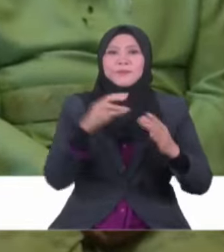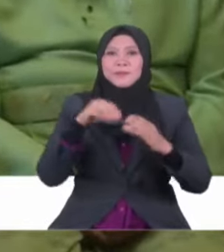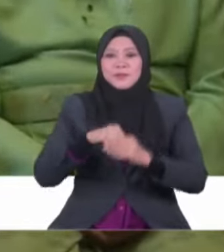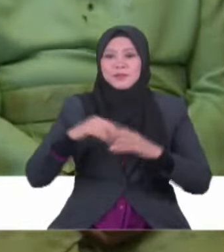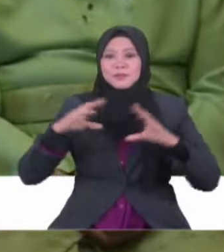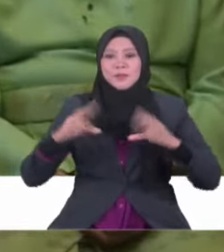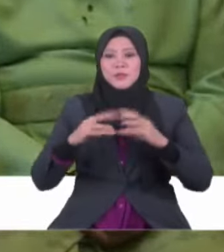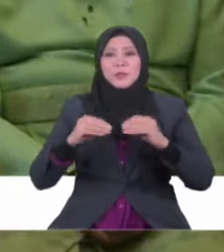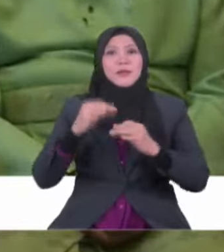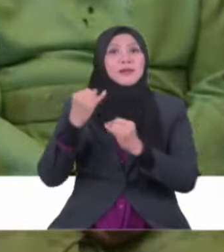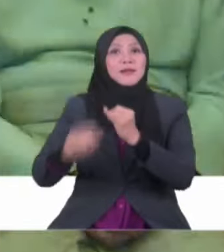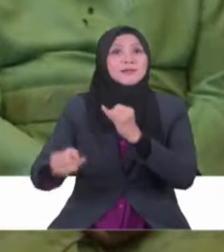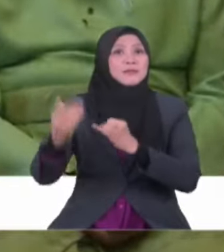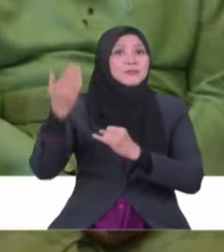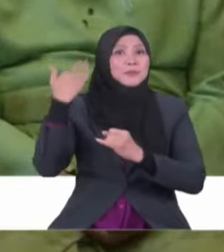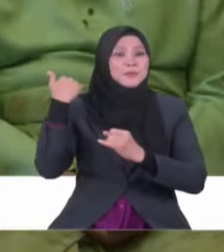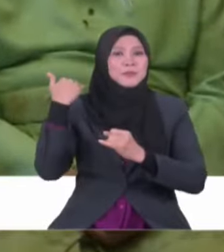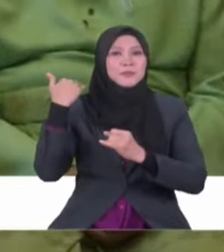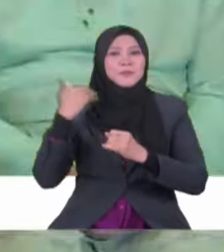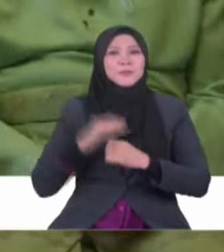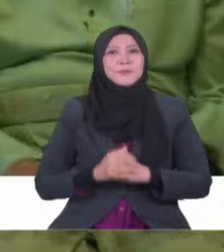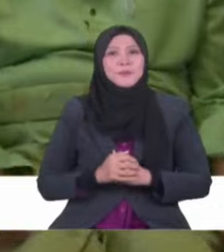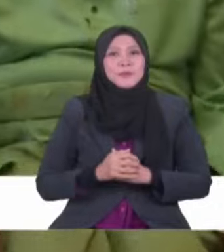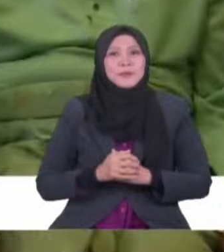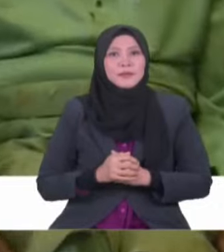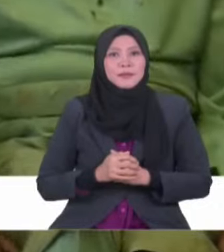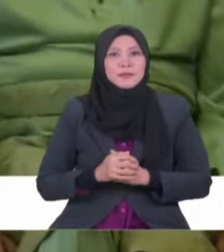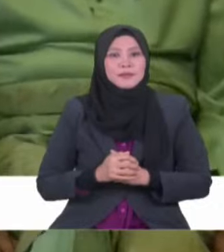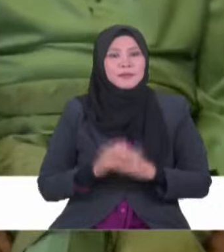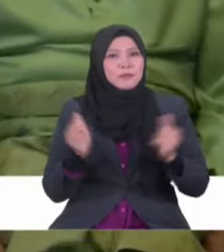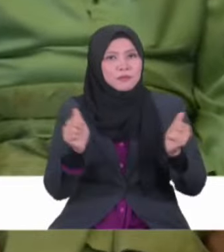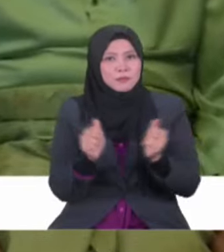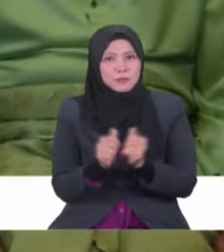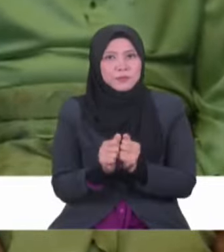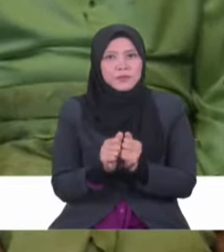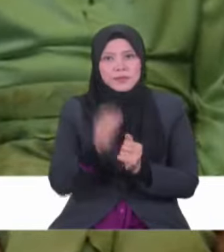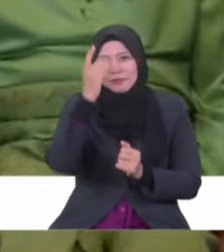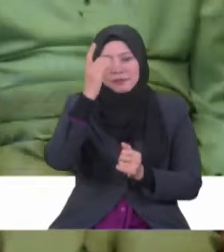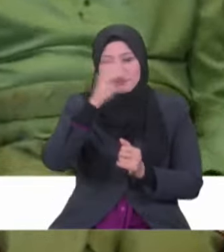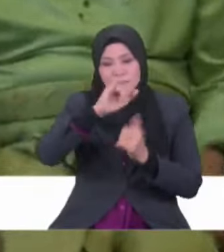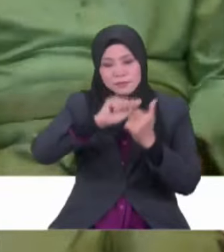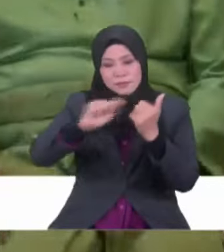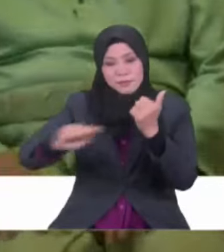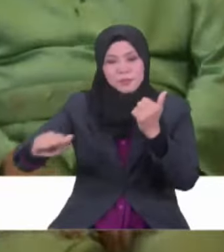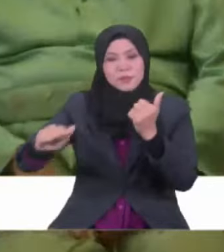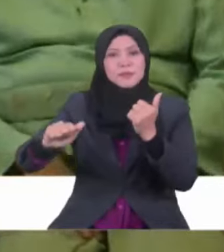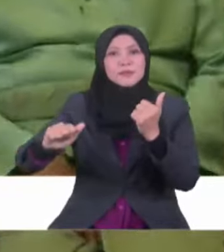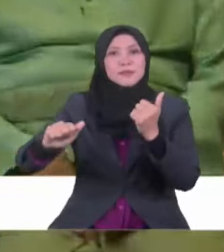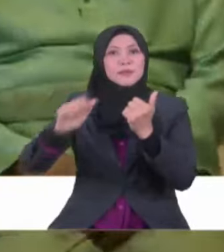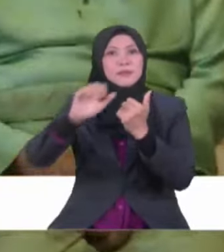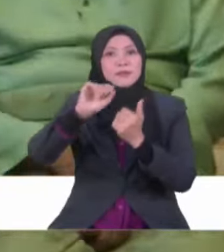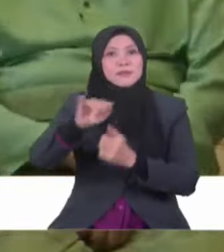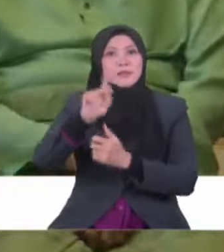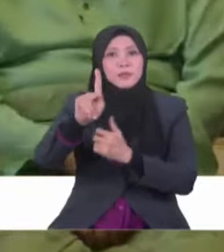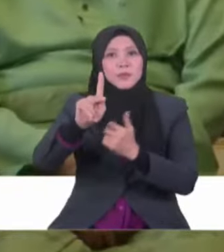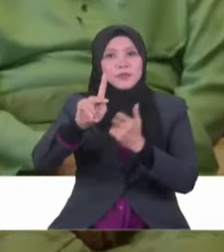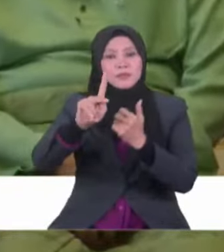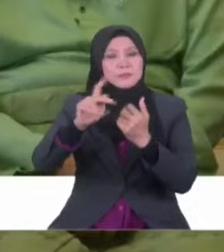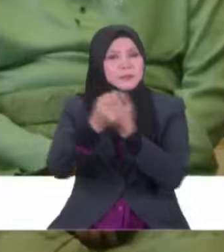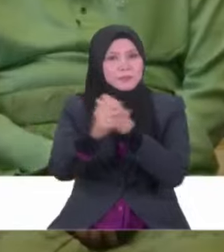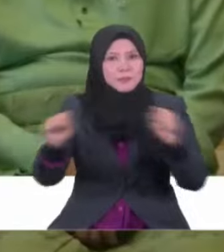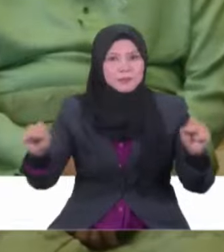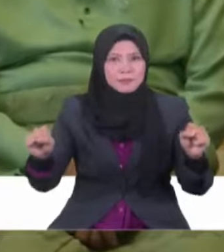mesyuarat terakhir yang bersama dengan Datuk Kuasa persiapan mesyuarat